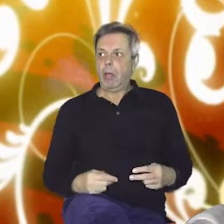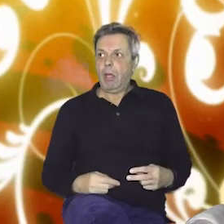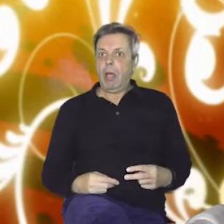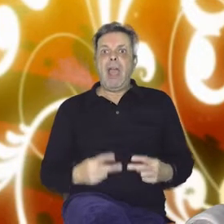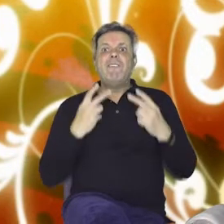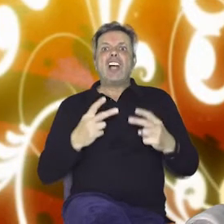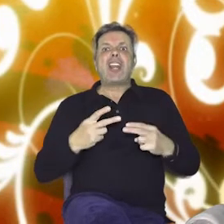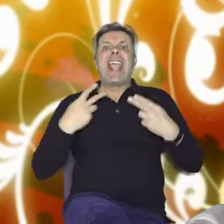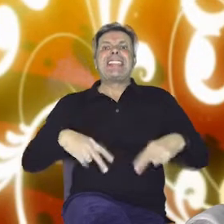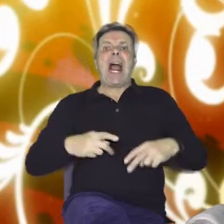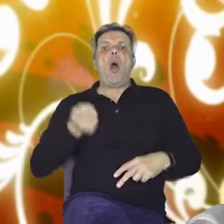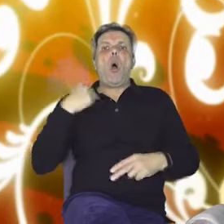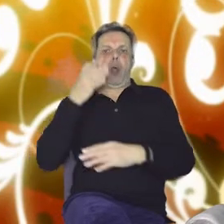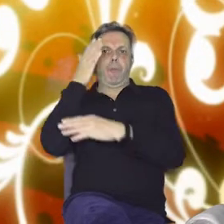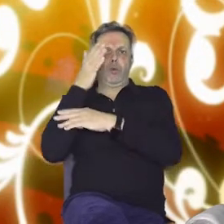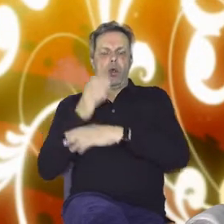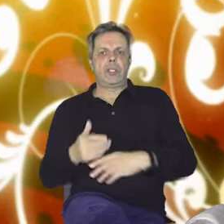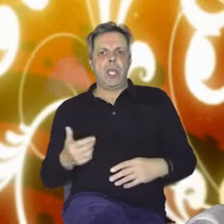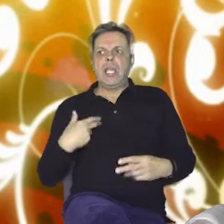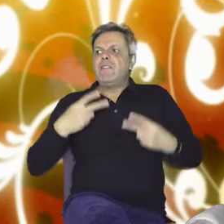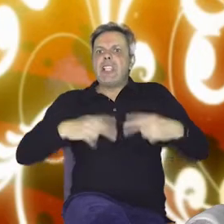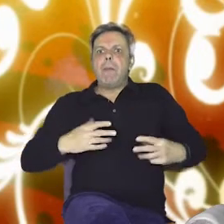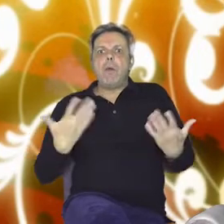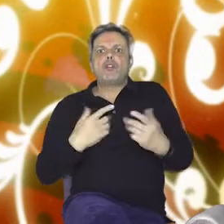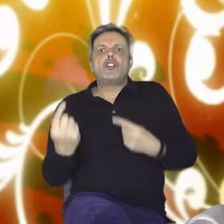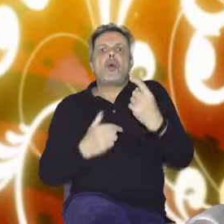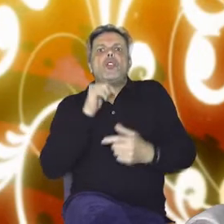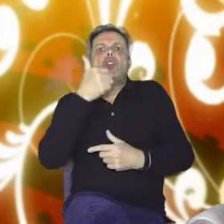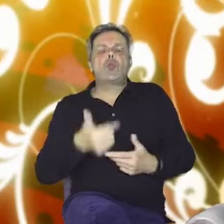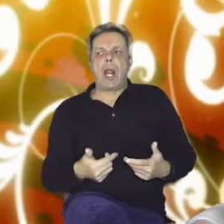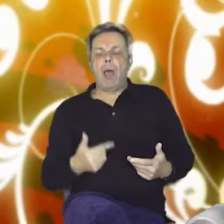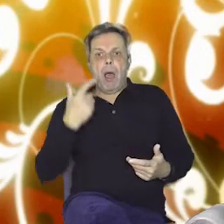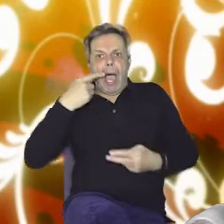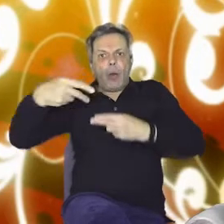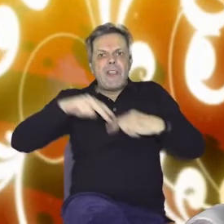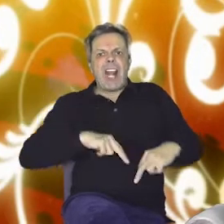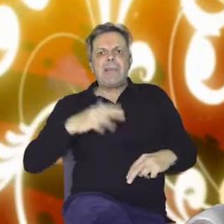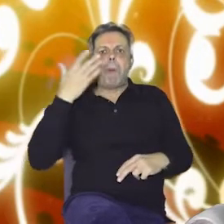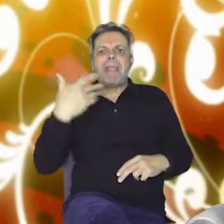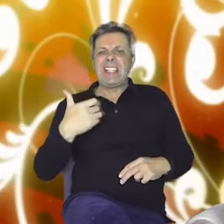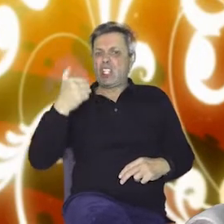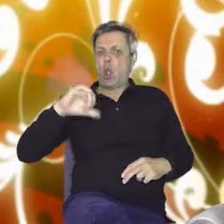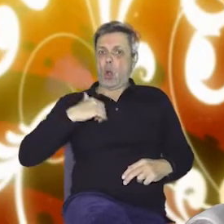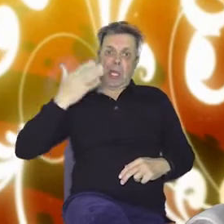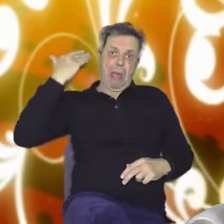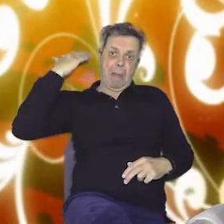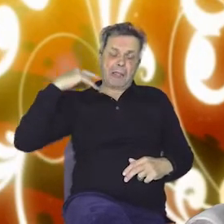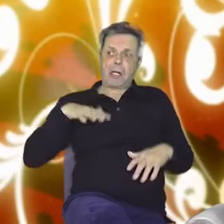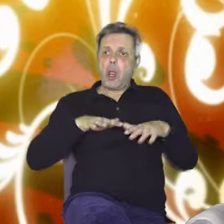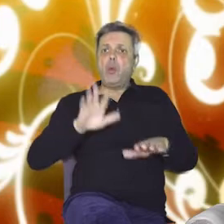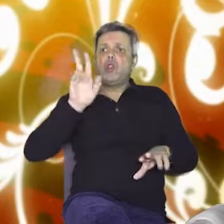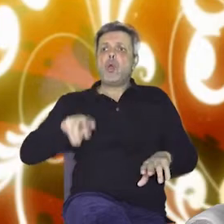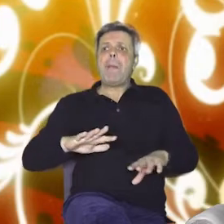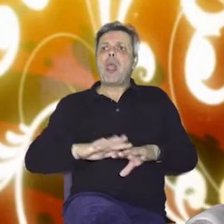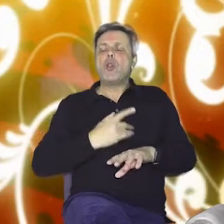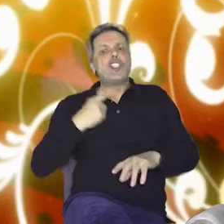budućnosti. Svi se bojimo šta će biti sutra. Ako se vratimo 50-100 godina unatrag, ljudi su uvijek imali osjećaj nade